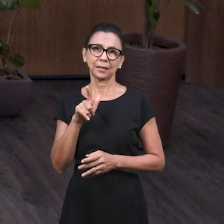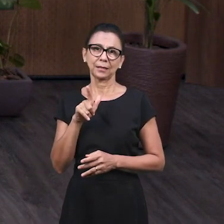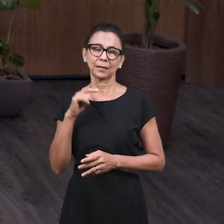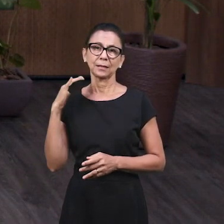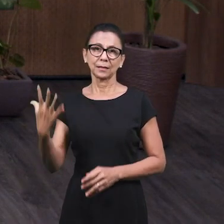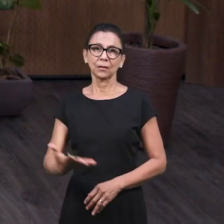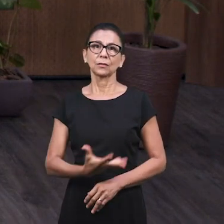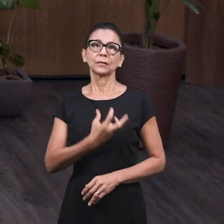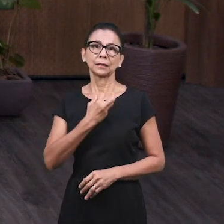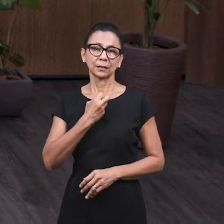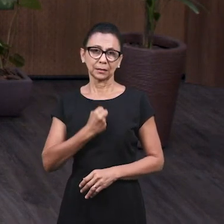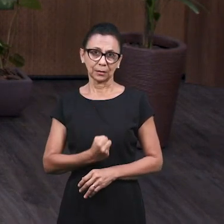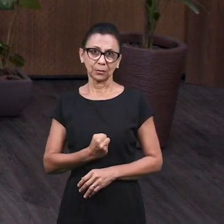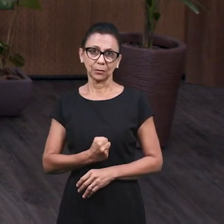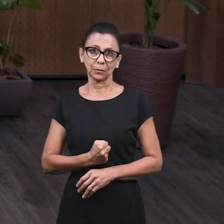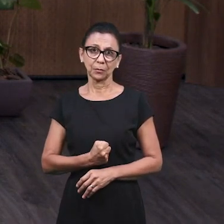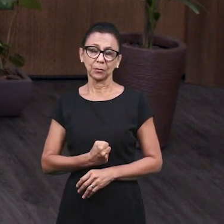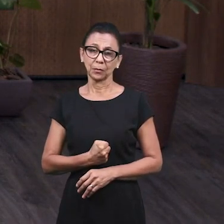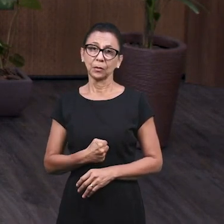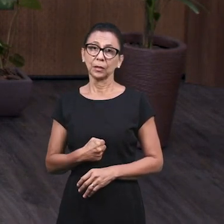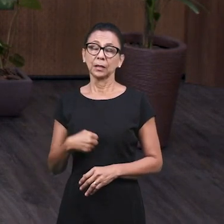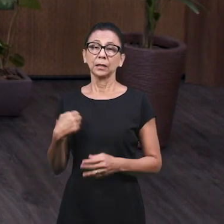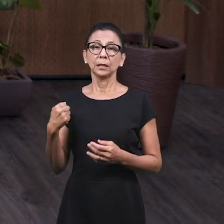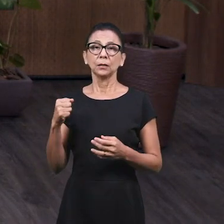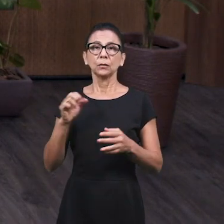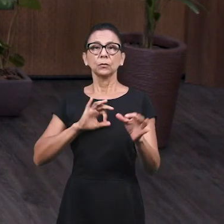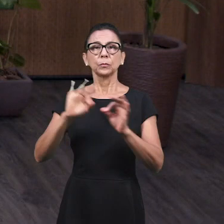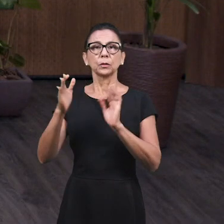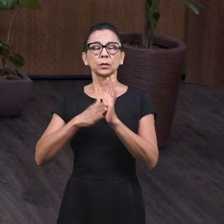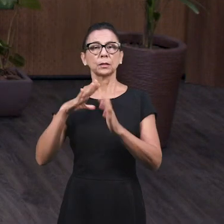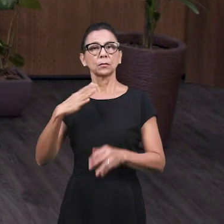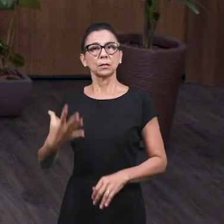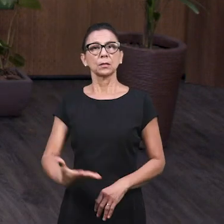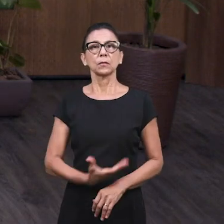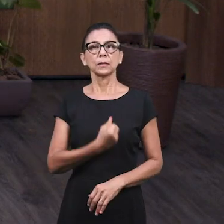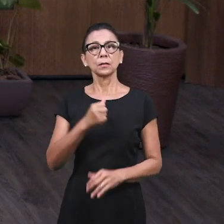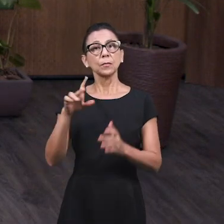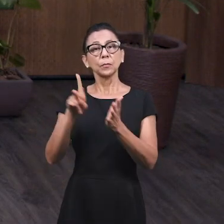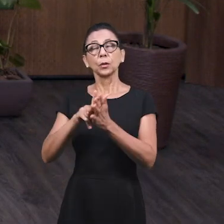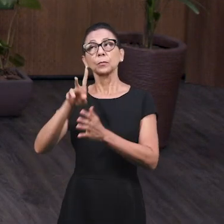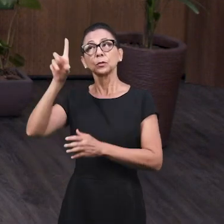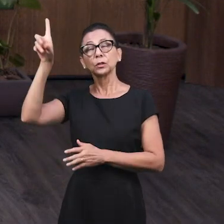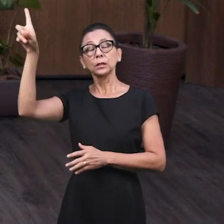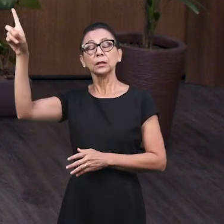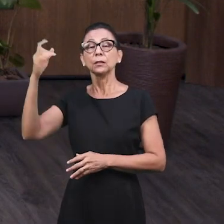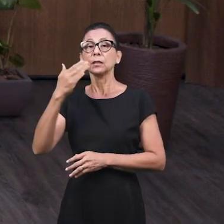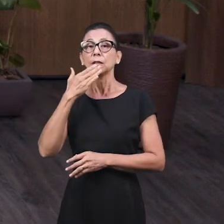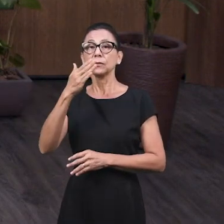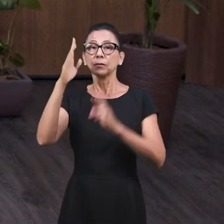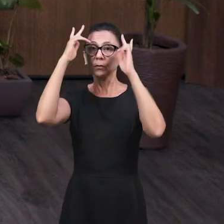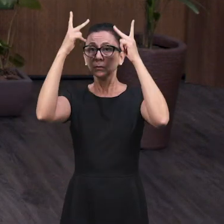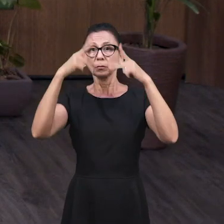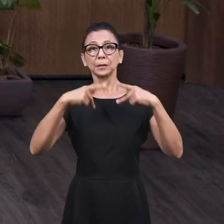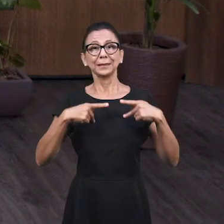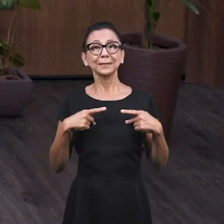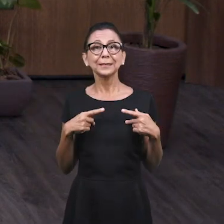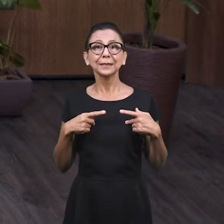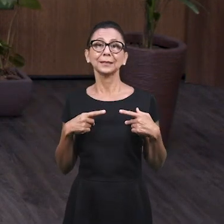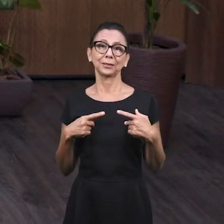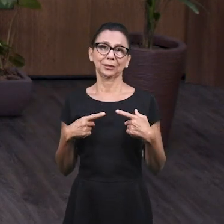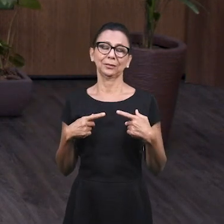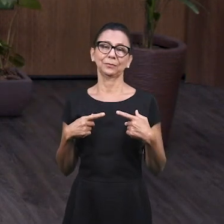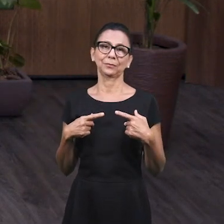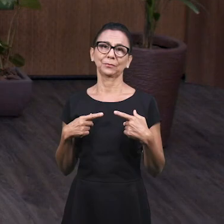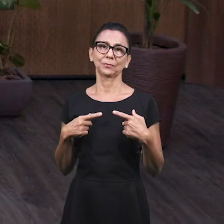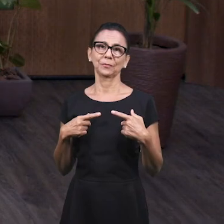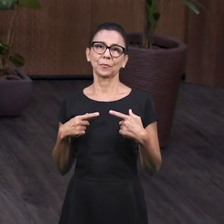par Dieu en faveur de l'homme. Et cette situation fait référence à qui, Daniel? Au